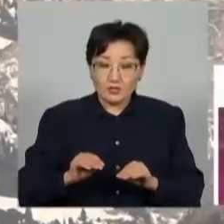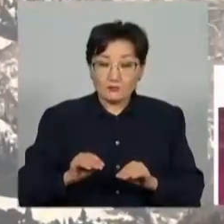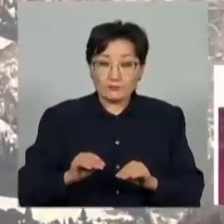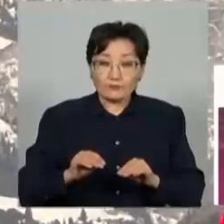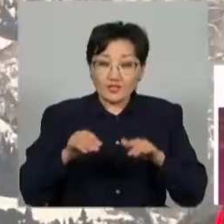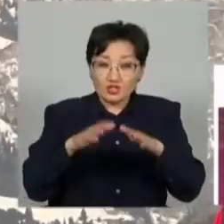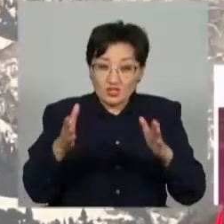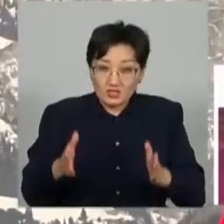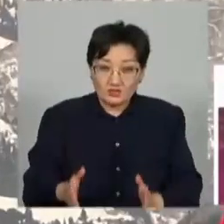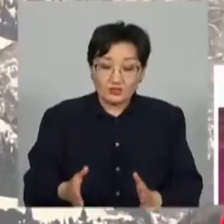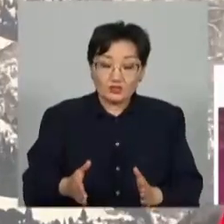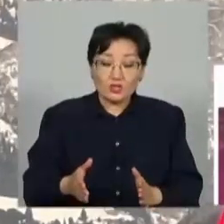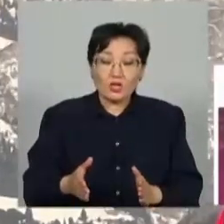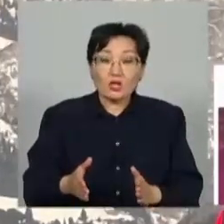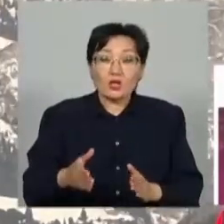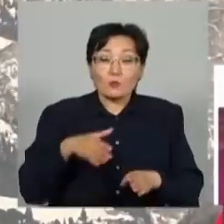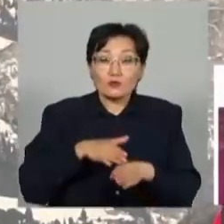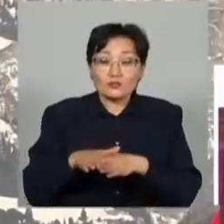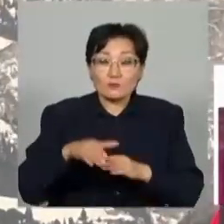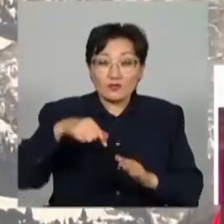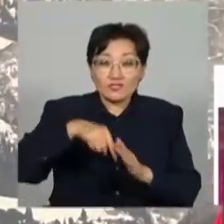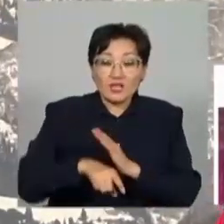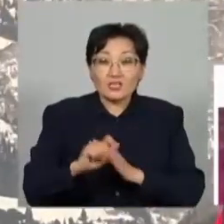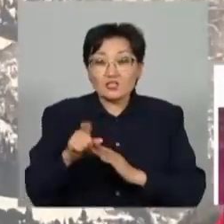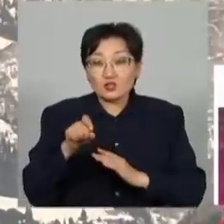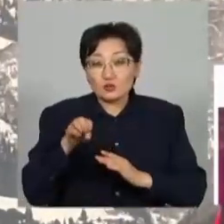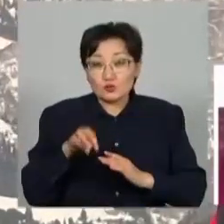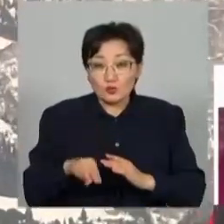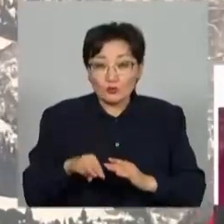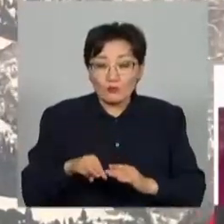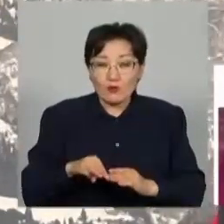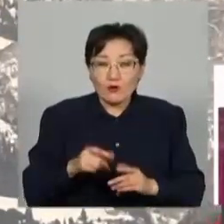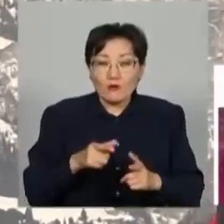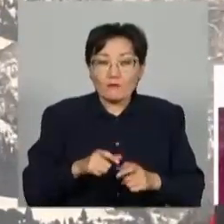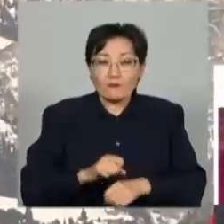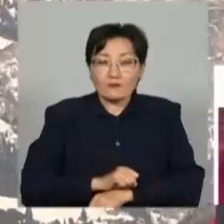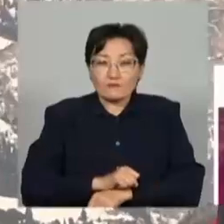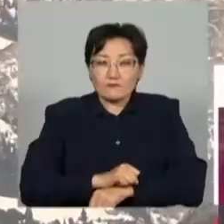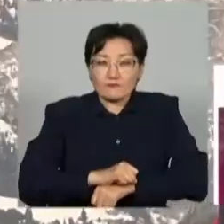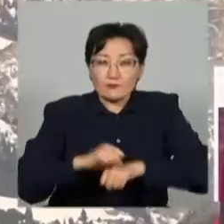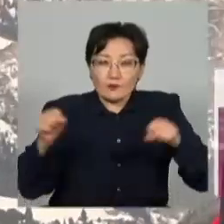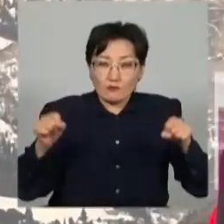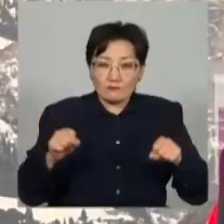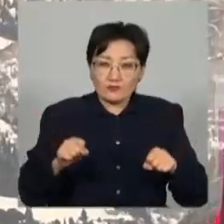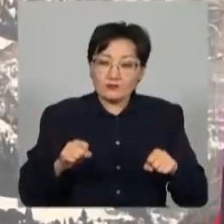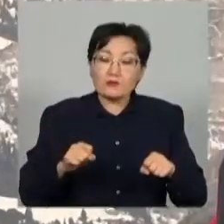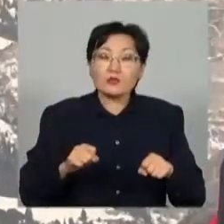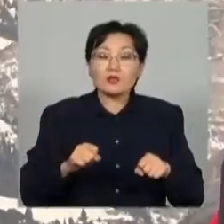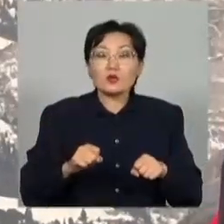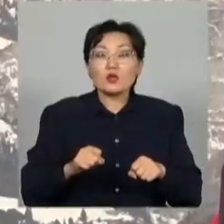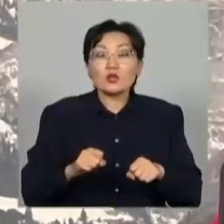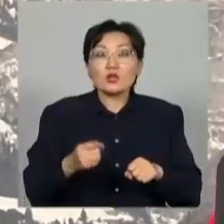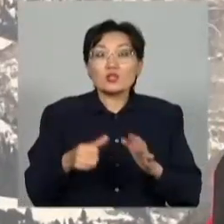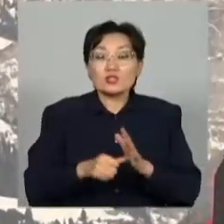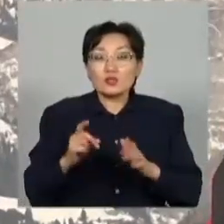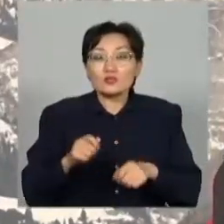цилиндр, то есть наполняется азотом и выстреливает азотом, то есть выплевывает, будем говорить, да?